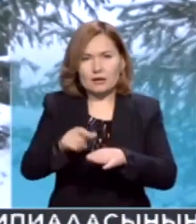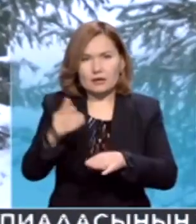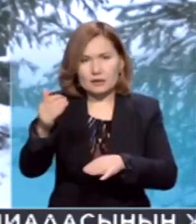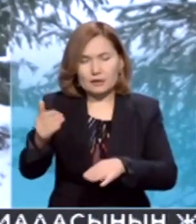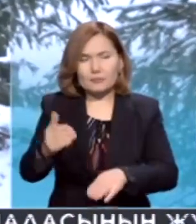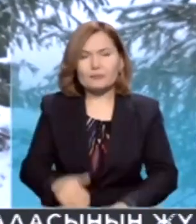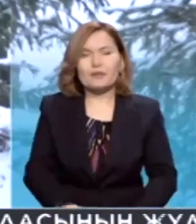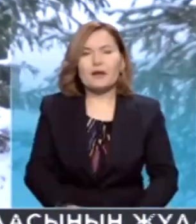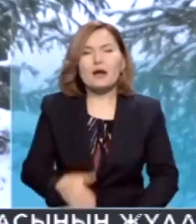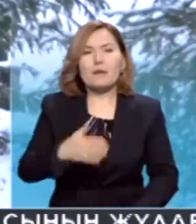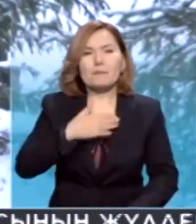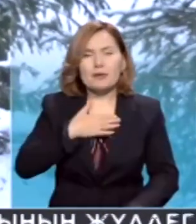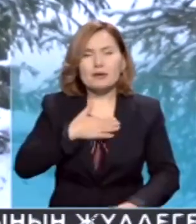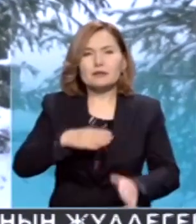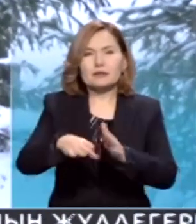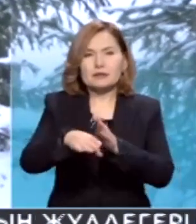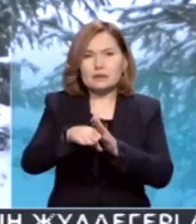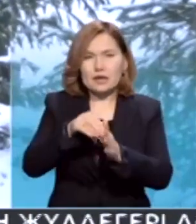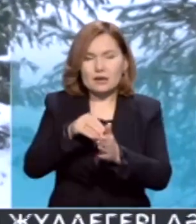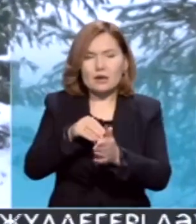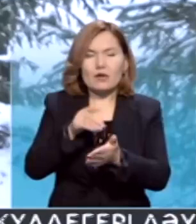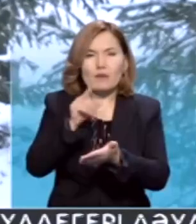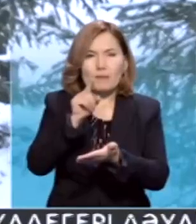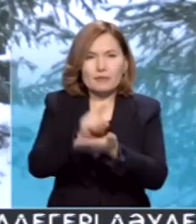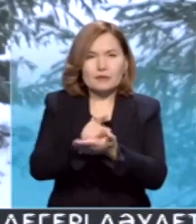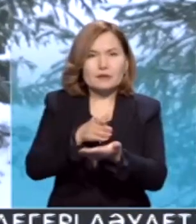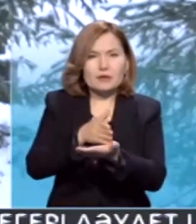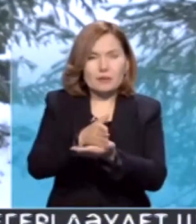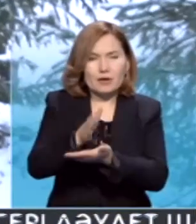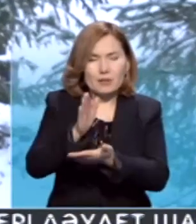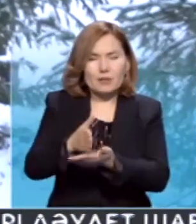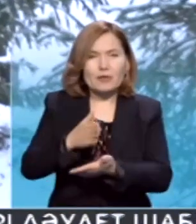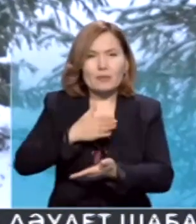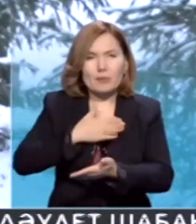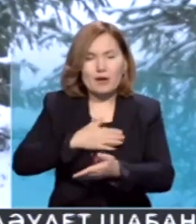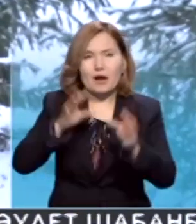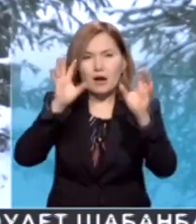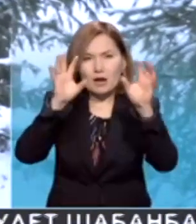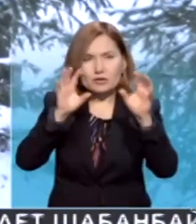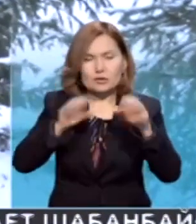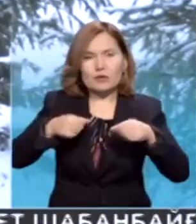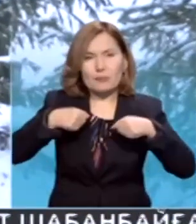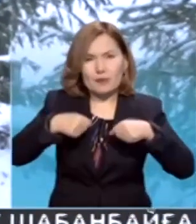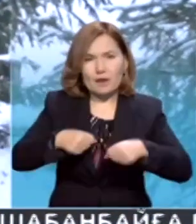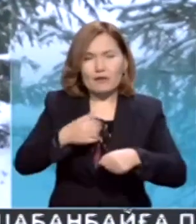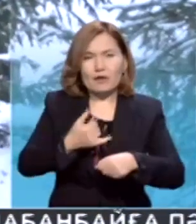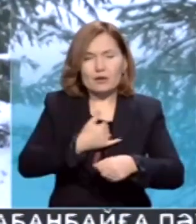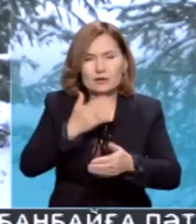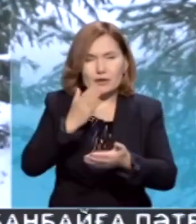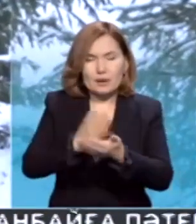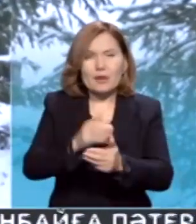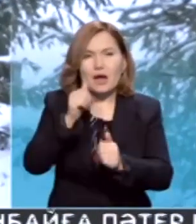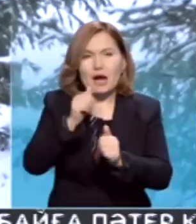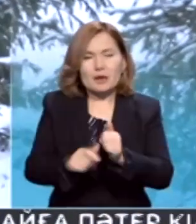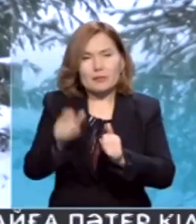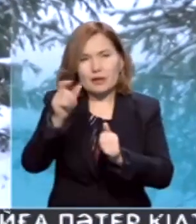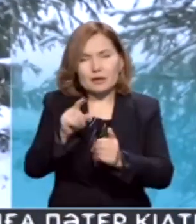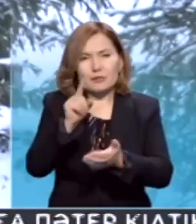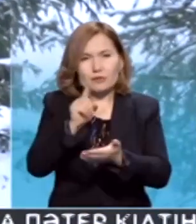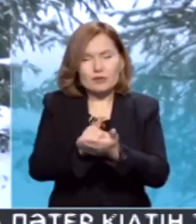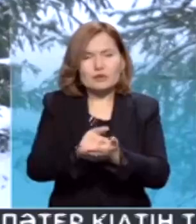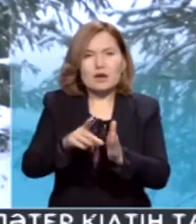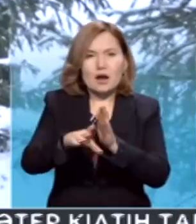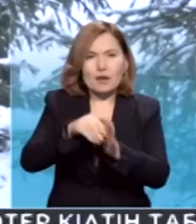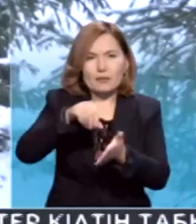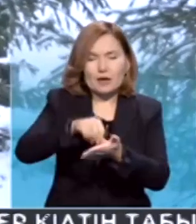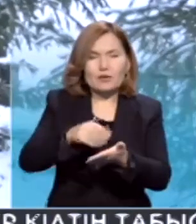Сайлауға міндетті түрде барам, өйткені ол менің конституциялық құқығым ғана емес, сонымен қатар әрбір азаматтың борышы деп есептеймін. Өйткені